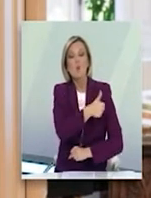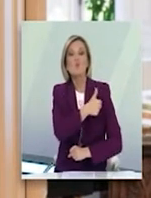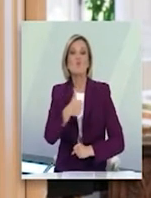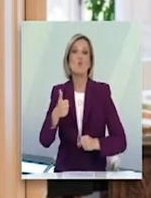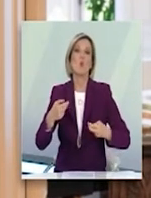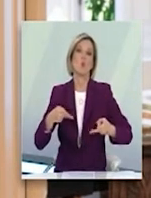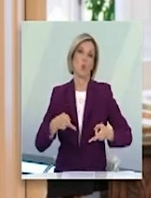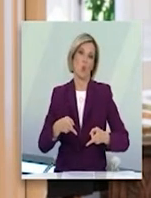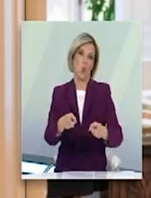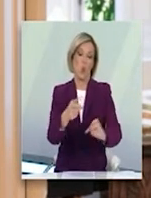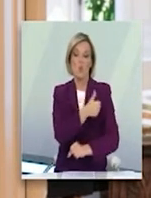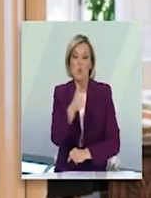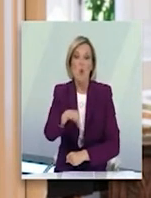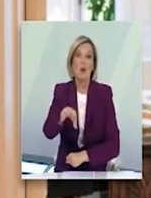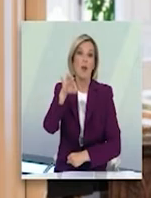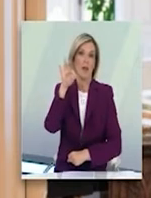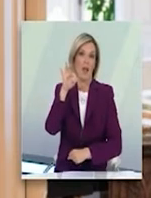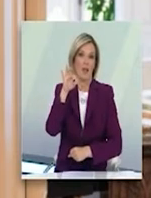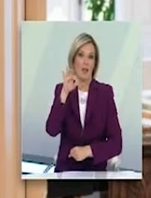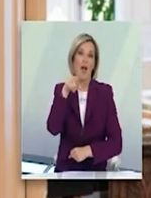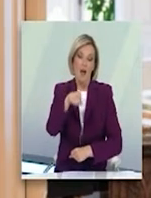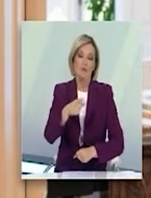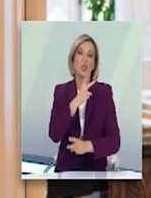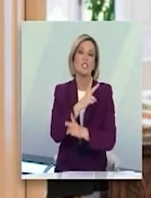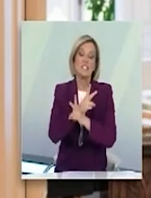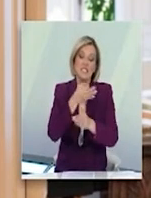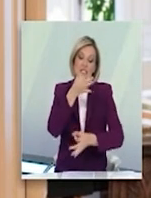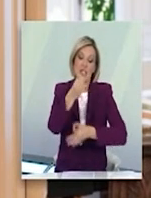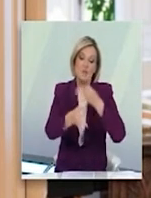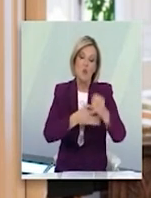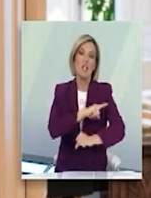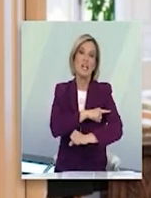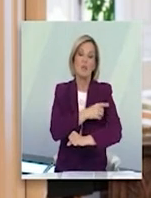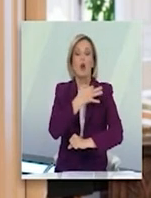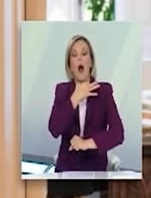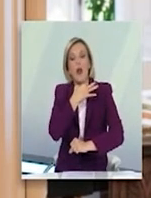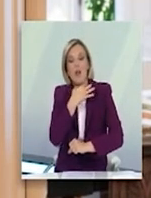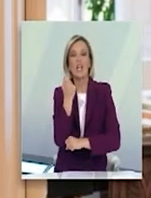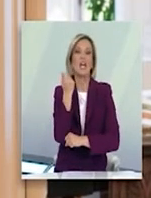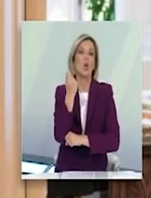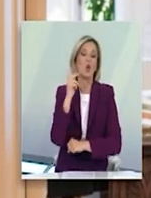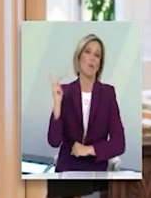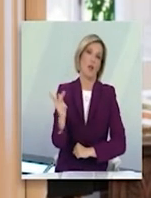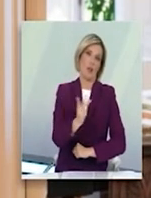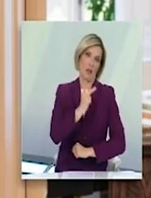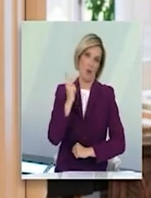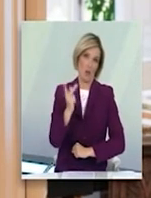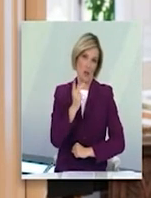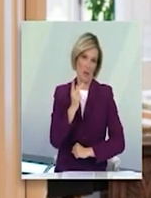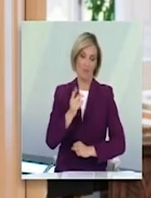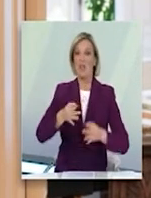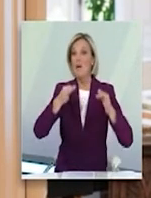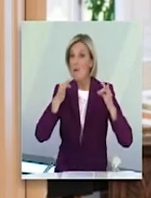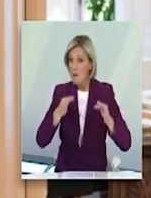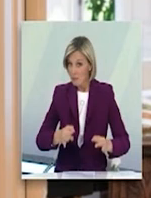που συνδυάζει τις επιφυλάξεις των γιατρών και τις ανάγκες της κοινωνίας και της οικονομίας. Και βέβαια, η